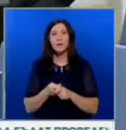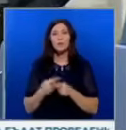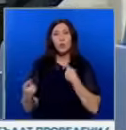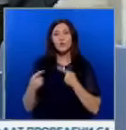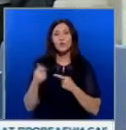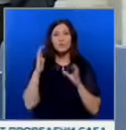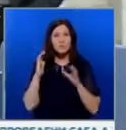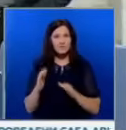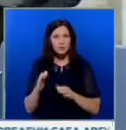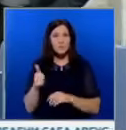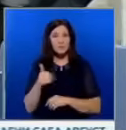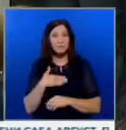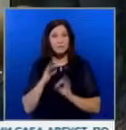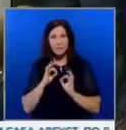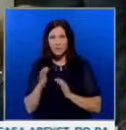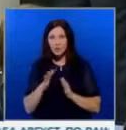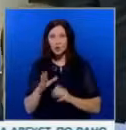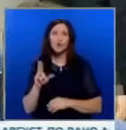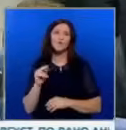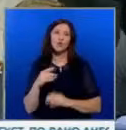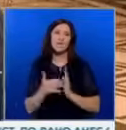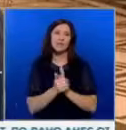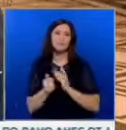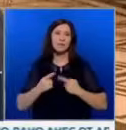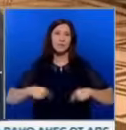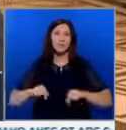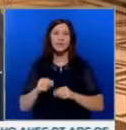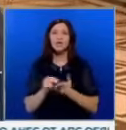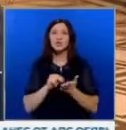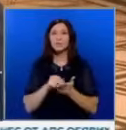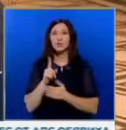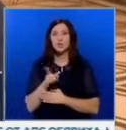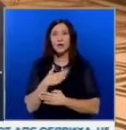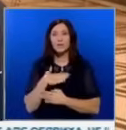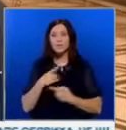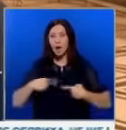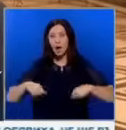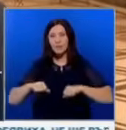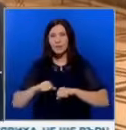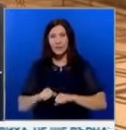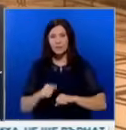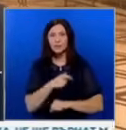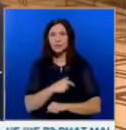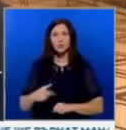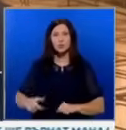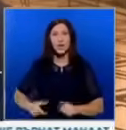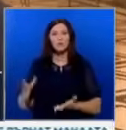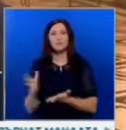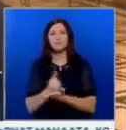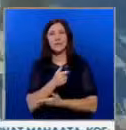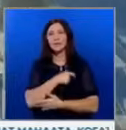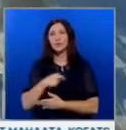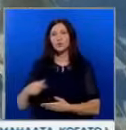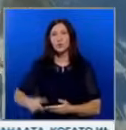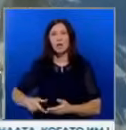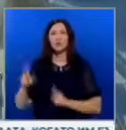правителство. БСП и ИТН говорят за експертен кабинет. Считаме, че трябва да има кабинет на националното спасение, на